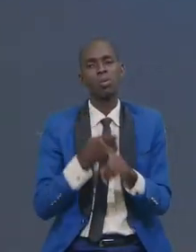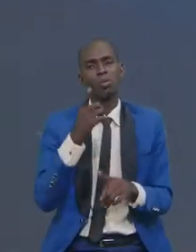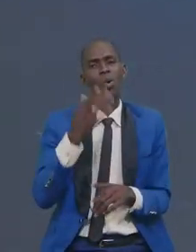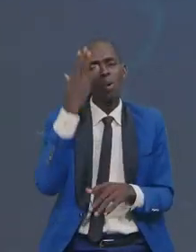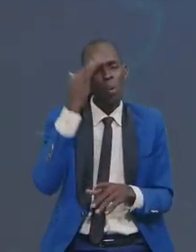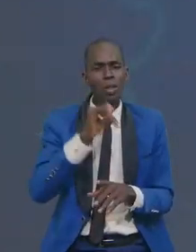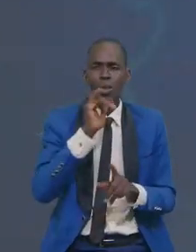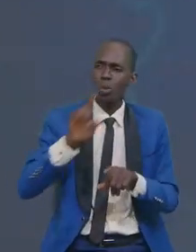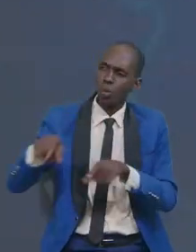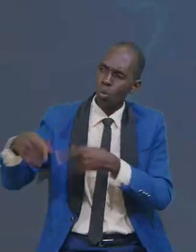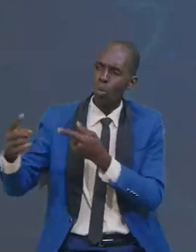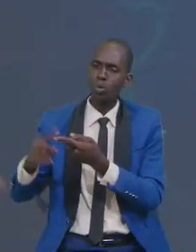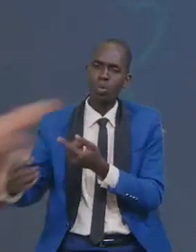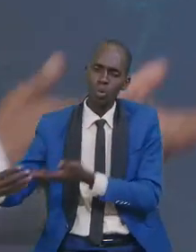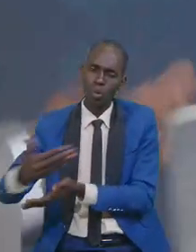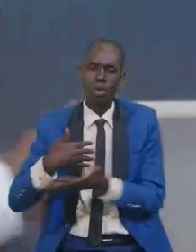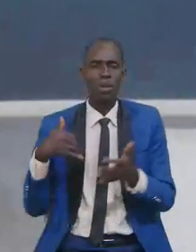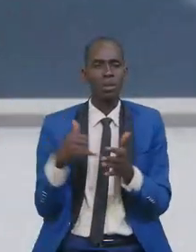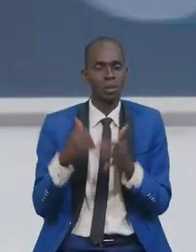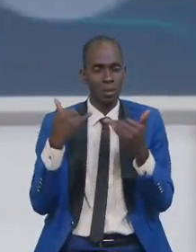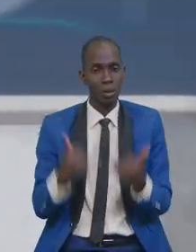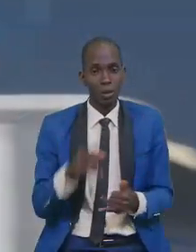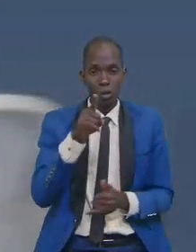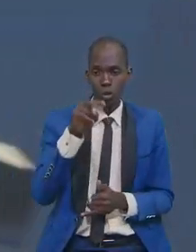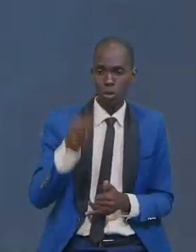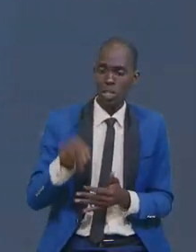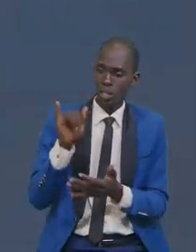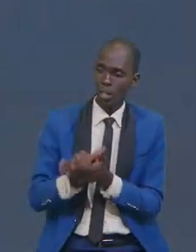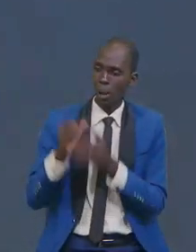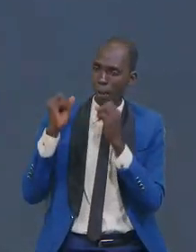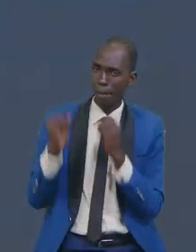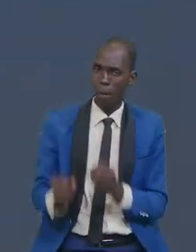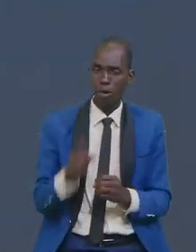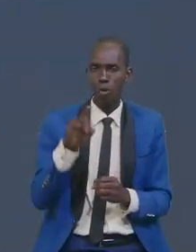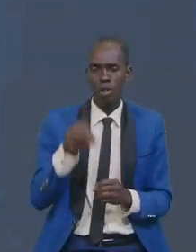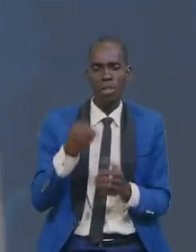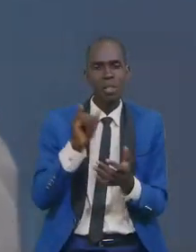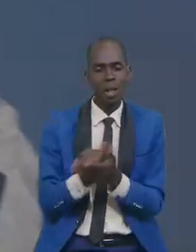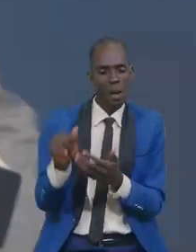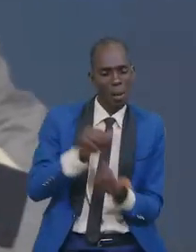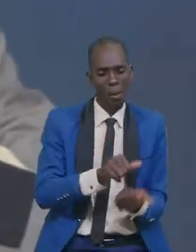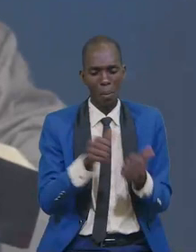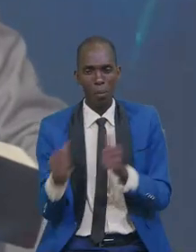à temps? Tu avais besoin de cette puissance. Tu as besoin de ce baptême,